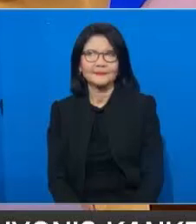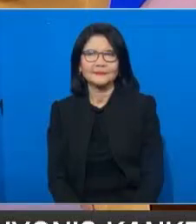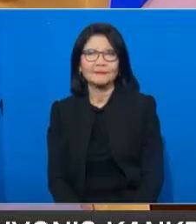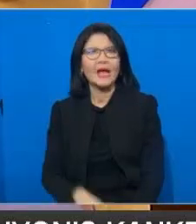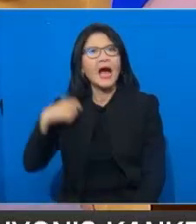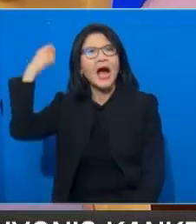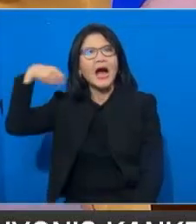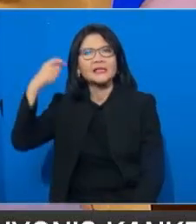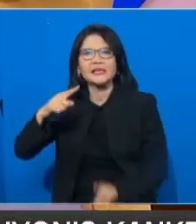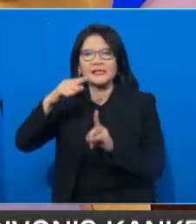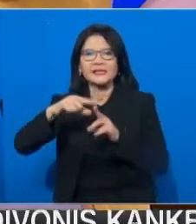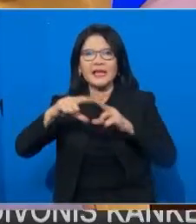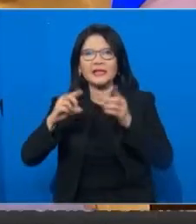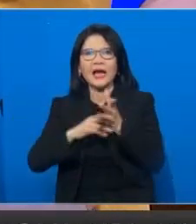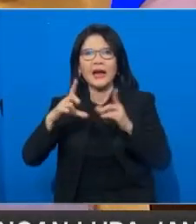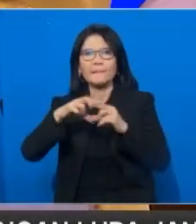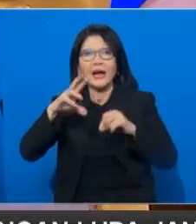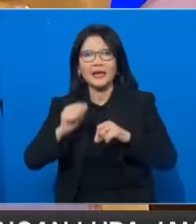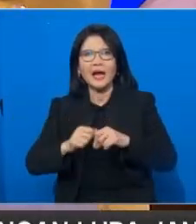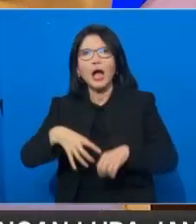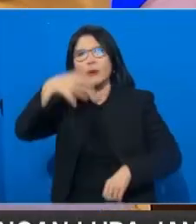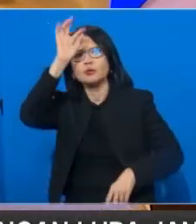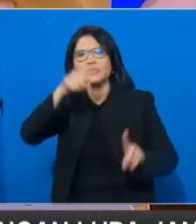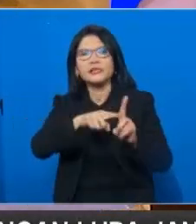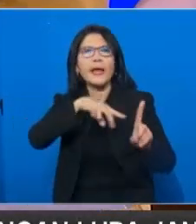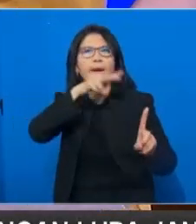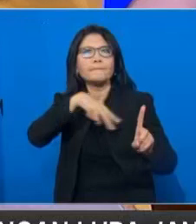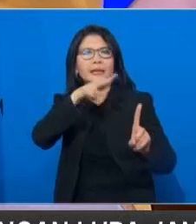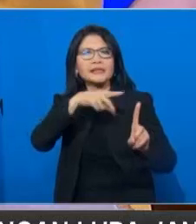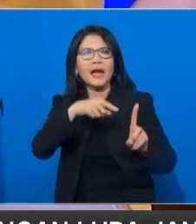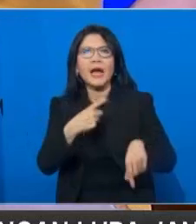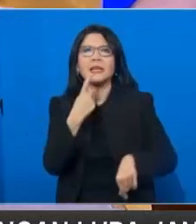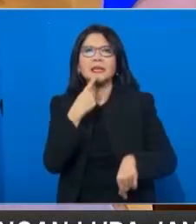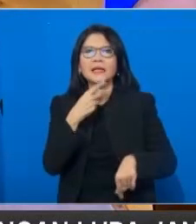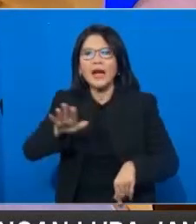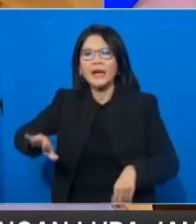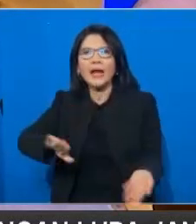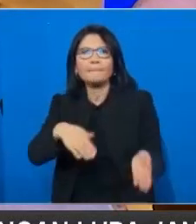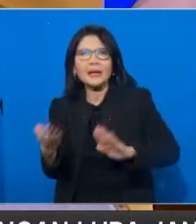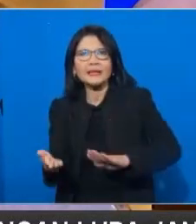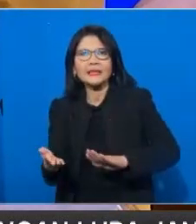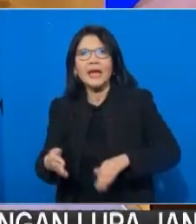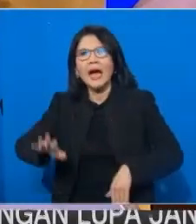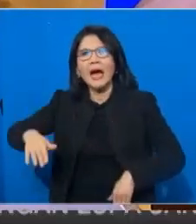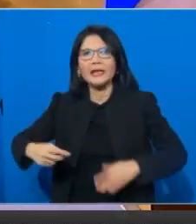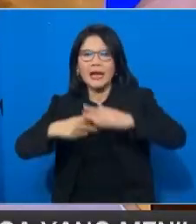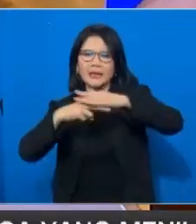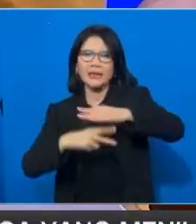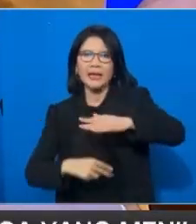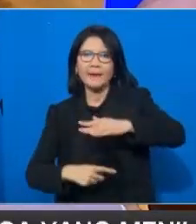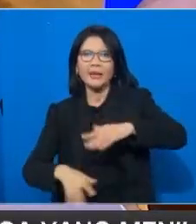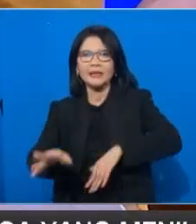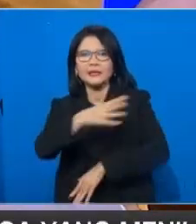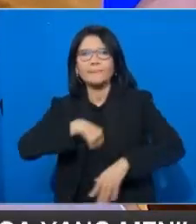Artis Tamara Tias Mara diperiksa oleh penyidik Polda Metro Jaya terkait dengan kematian anaknya yang diduga tenggelam di kolam renang. Adapun